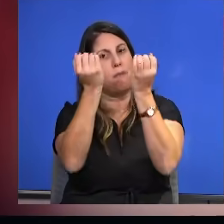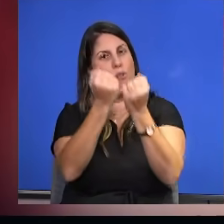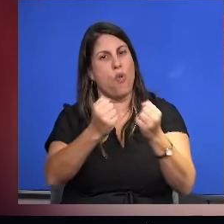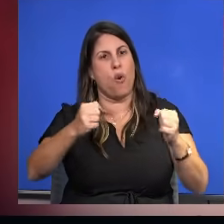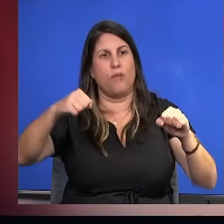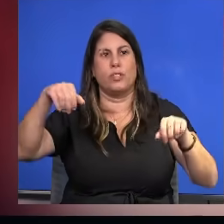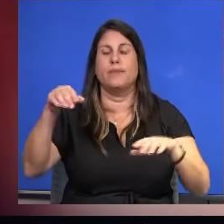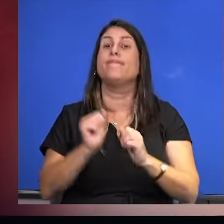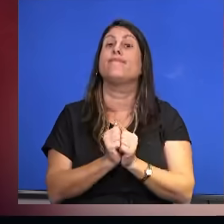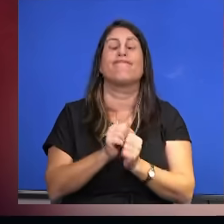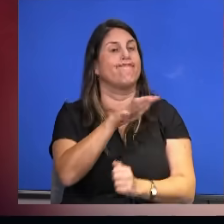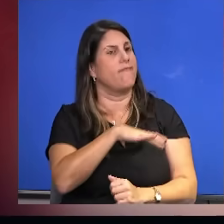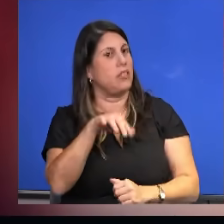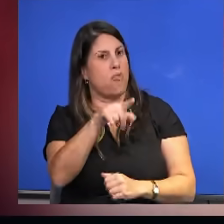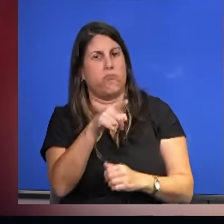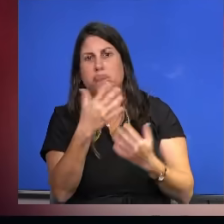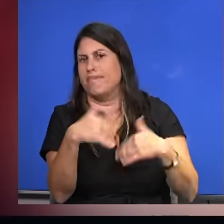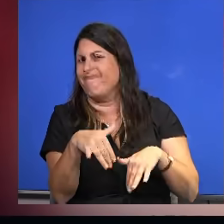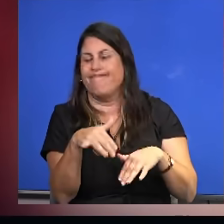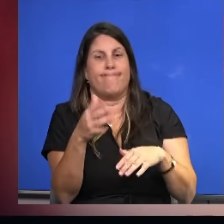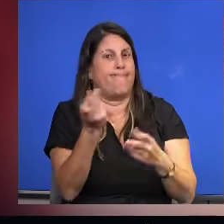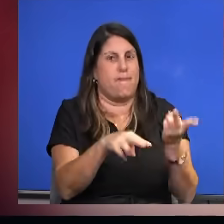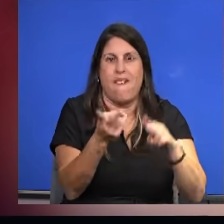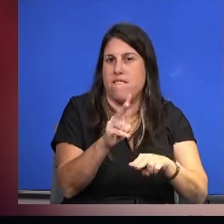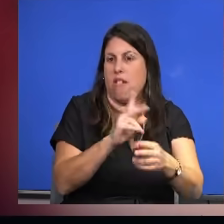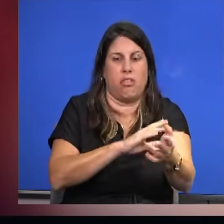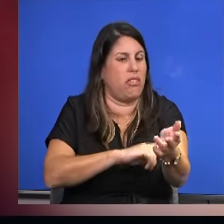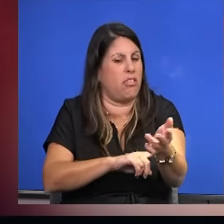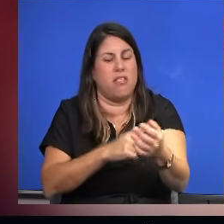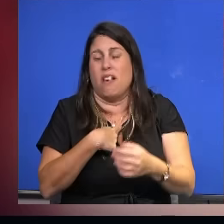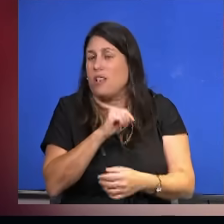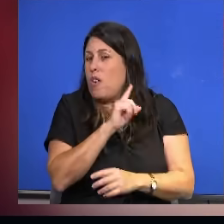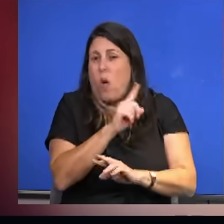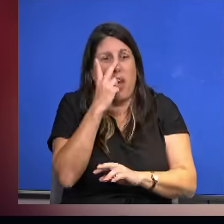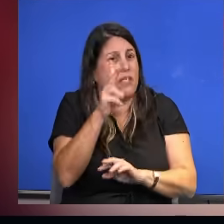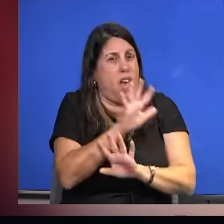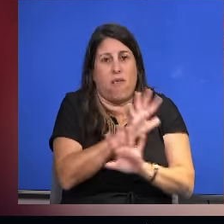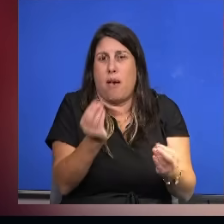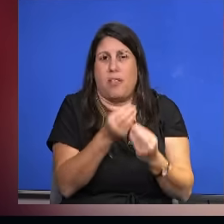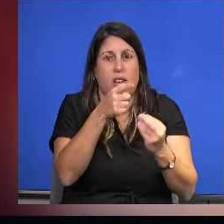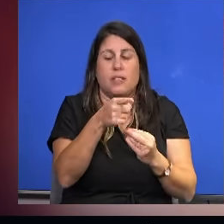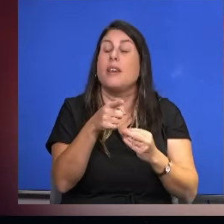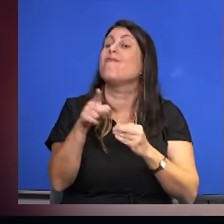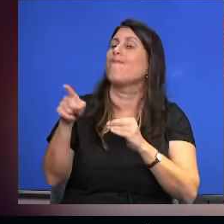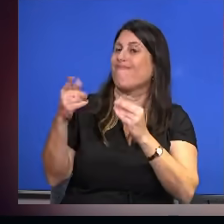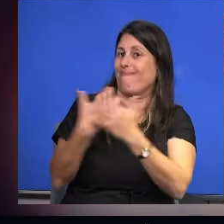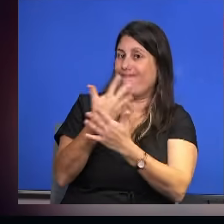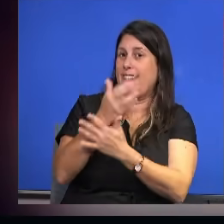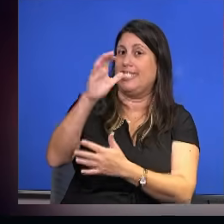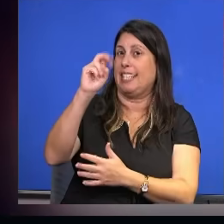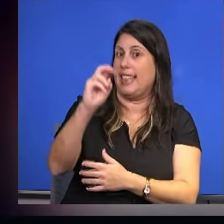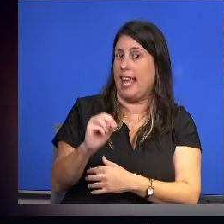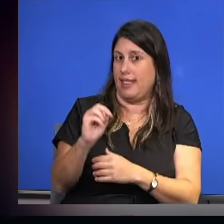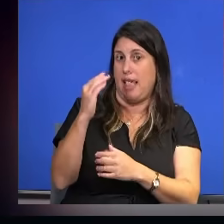There's been a lot of death and destruction in that region, but I've never seen anything like this. ברשת CNN האמריקנית פרץ דובר